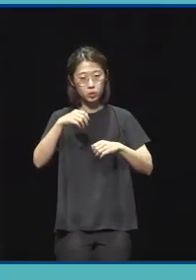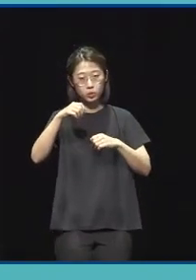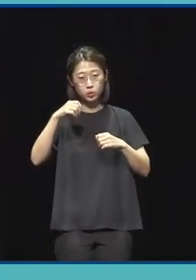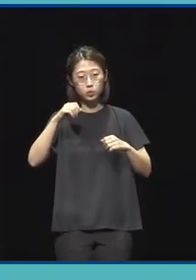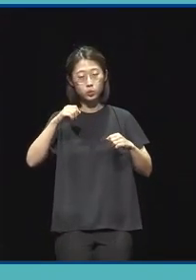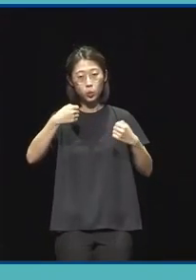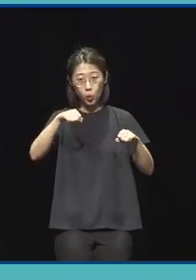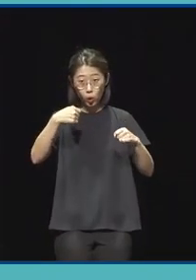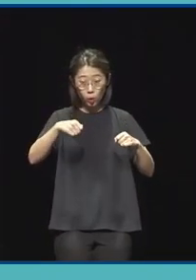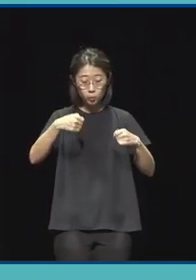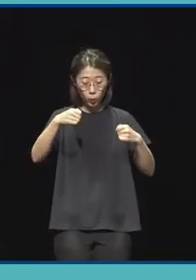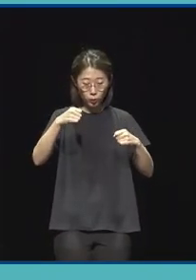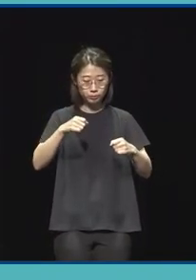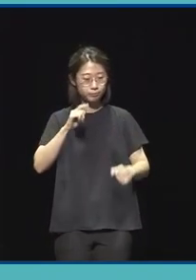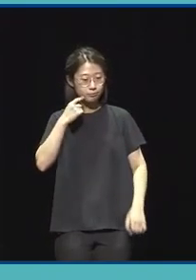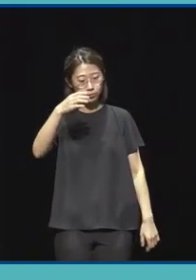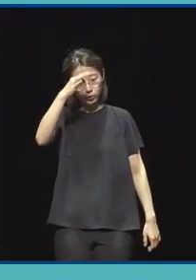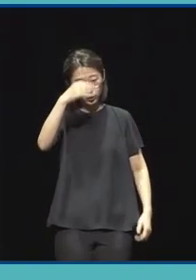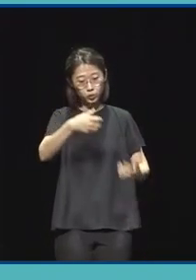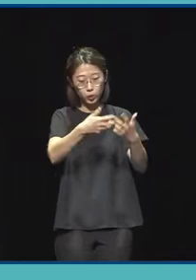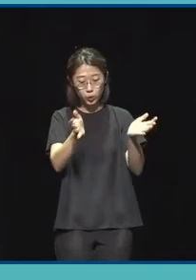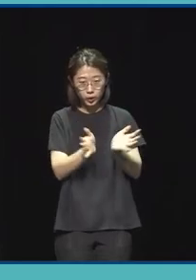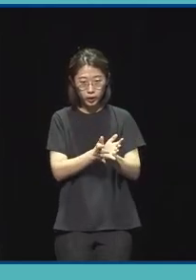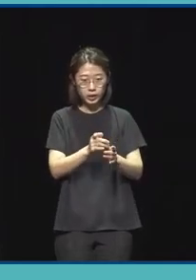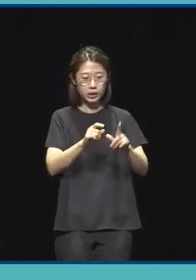전문인력의 인건비를 일부를 보조합니다.